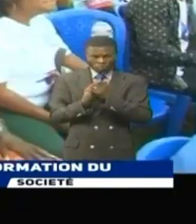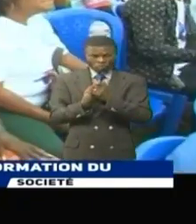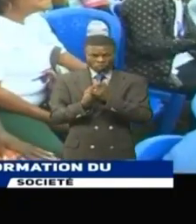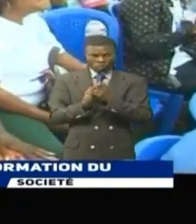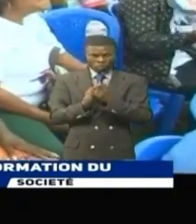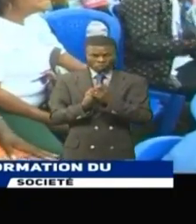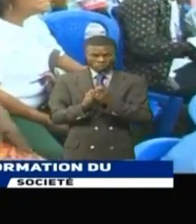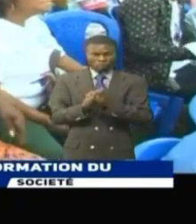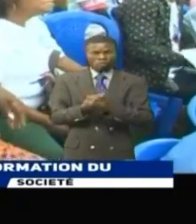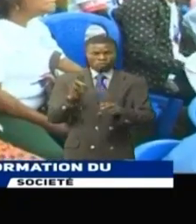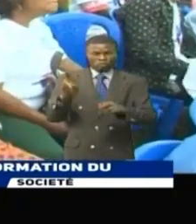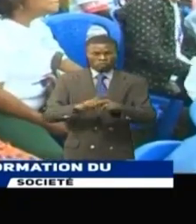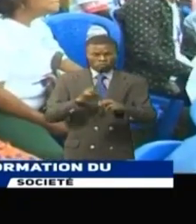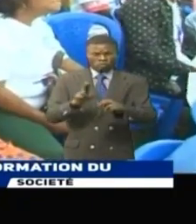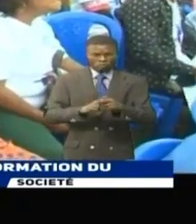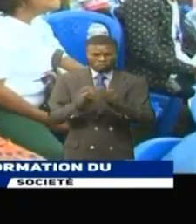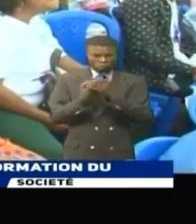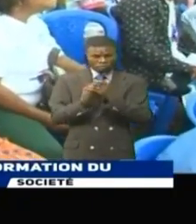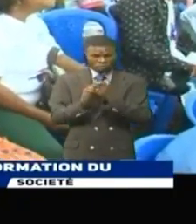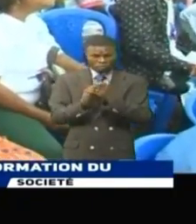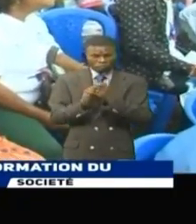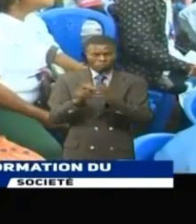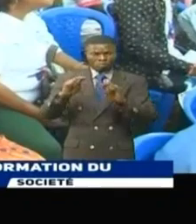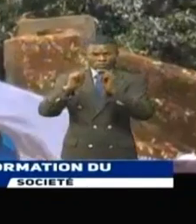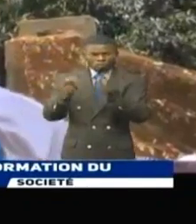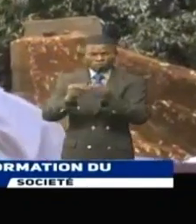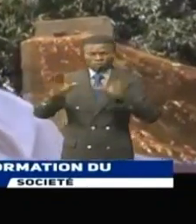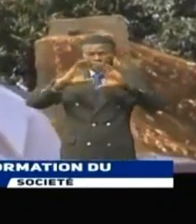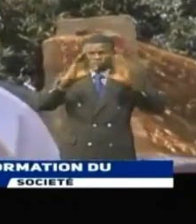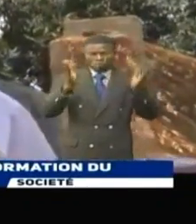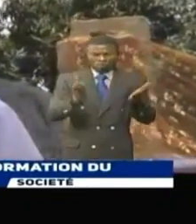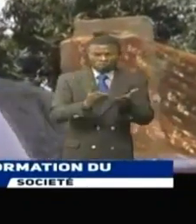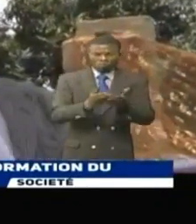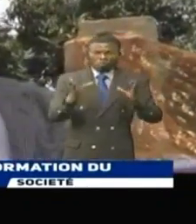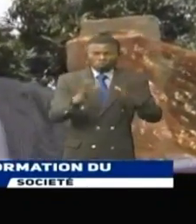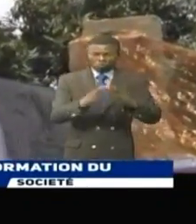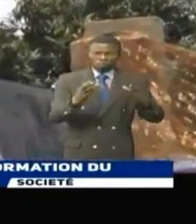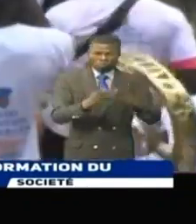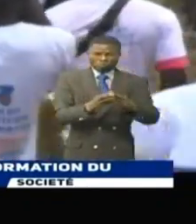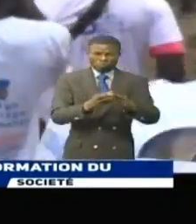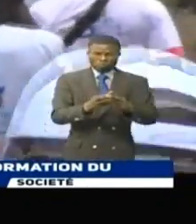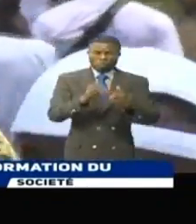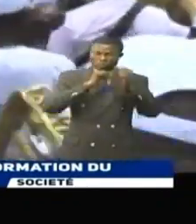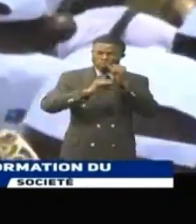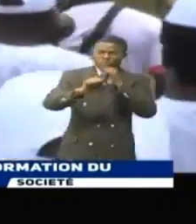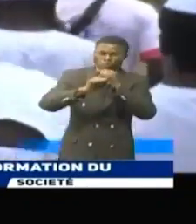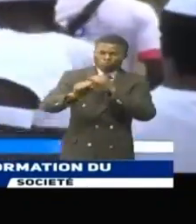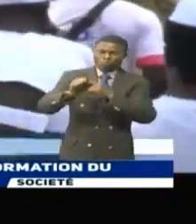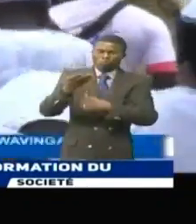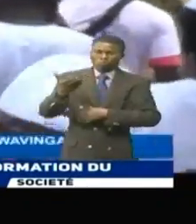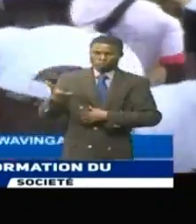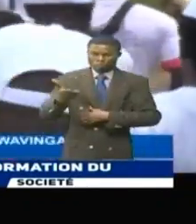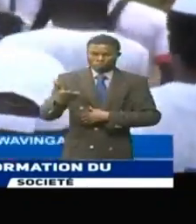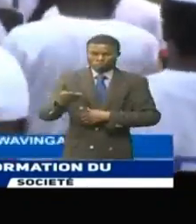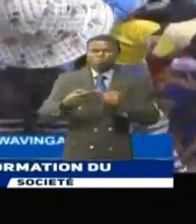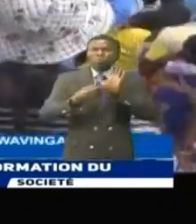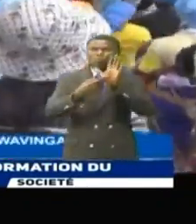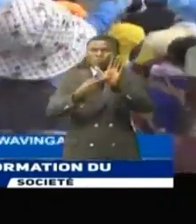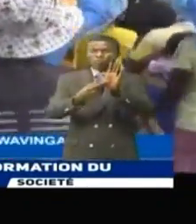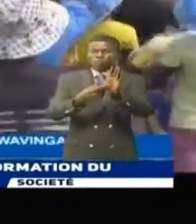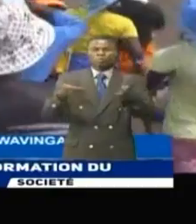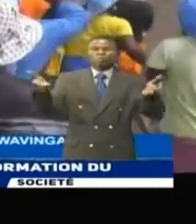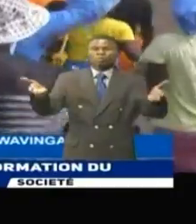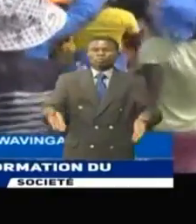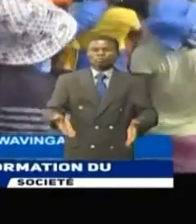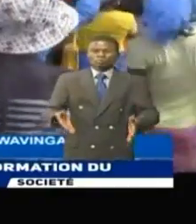leur mise en œuvre se feront par le relais communautaire accompagné par une sensibilisation. C'est cela qui justifie l'existence